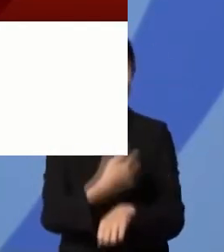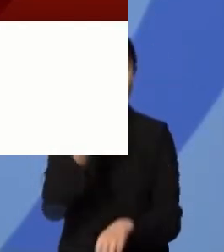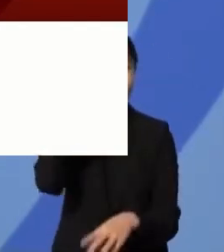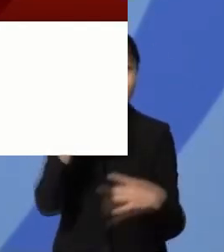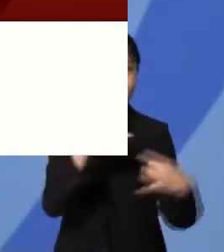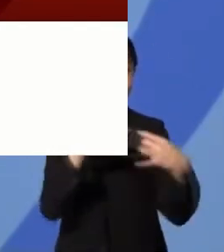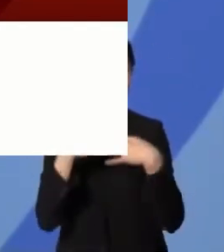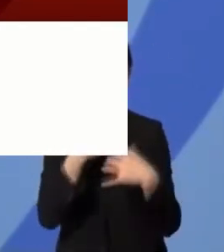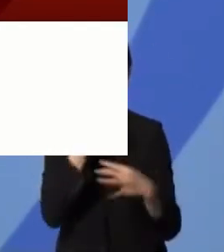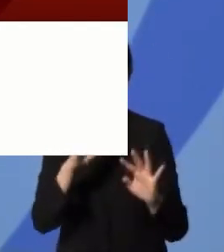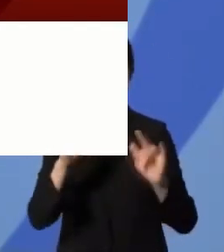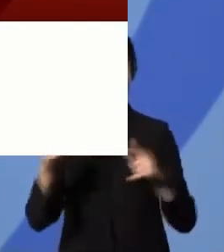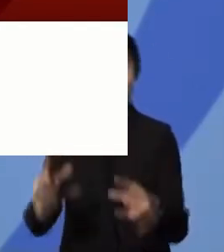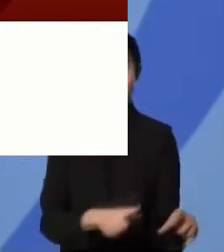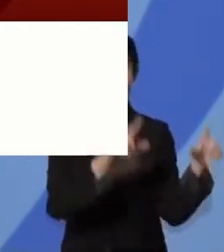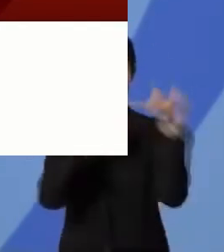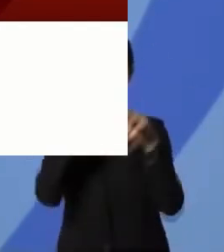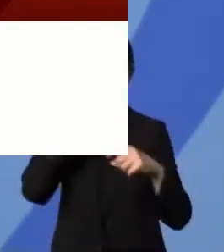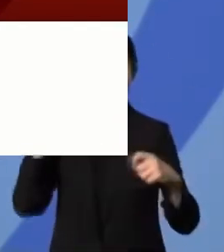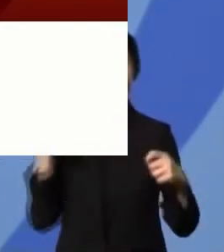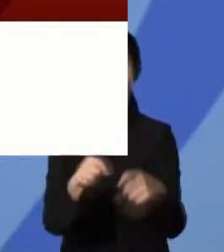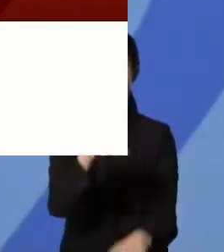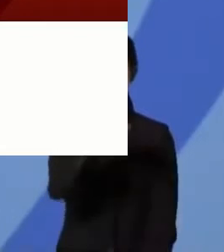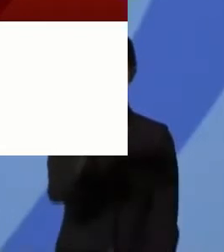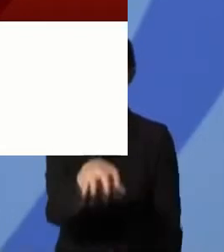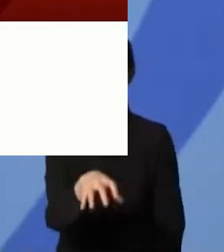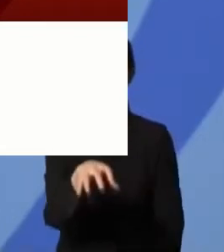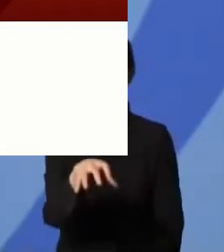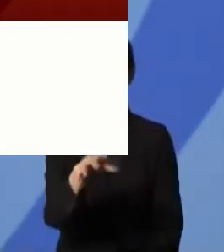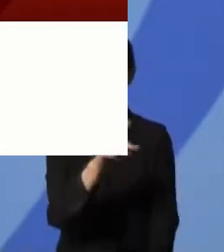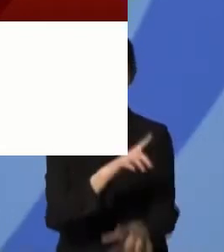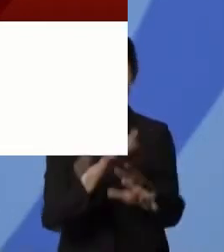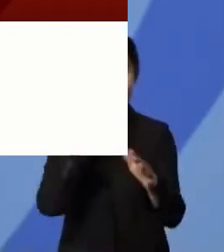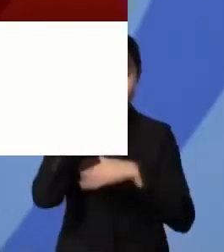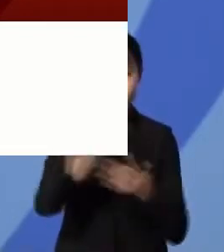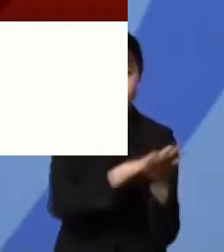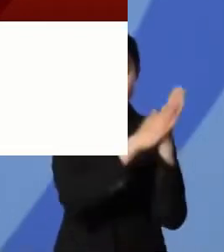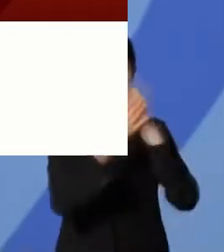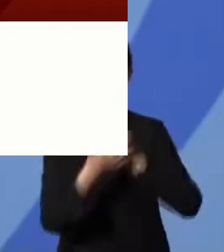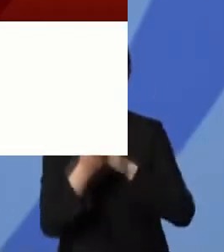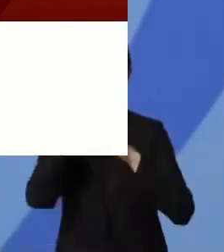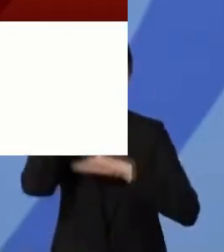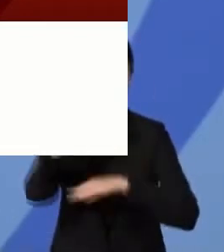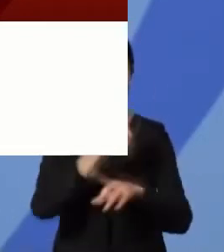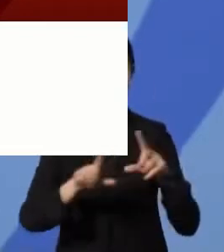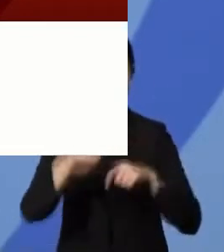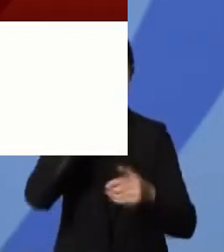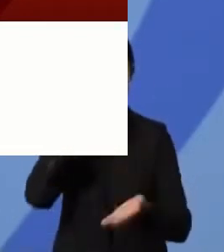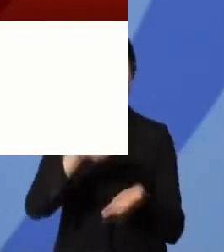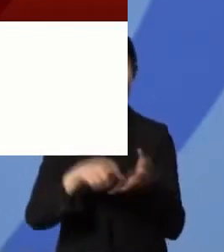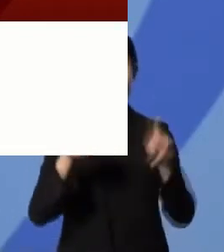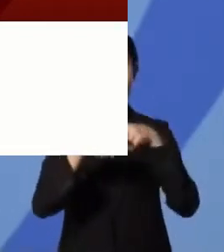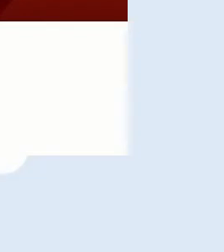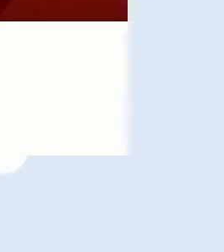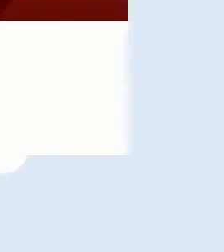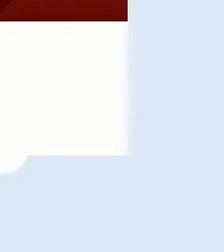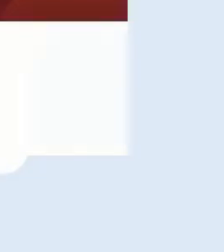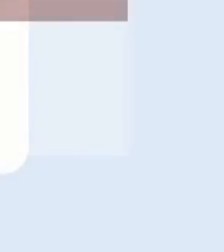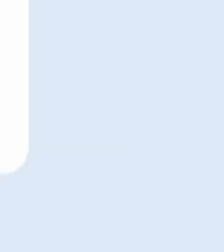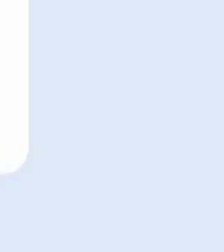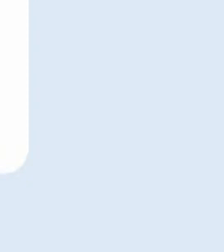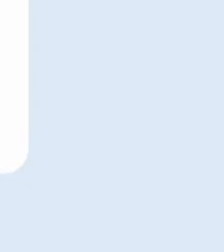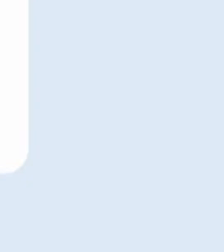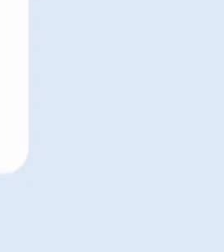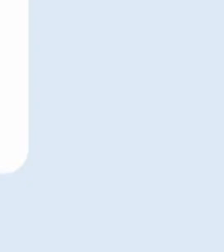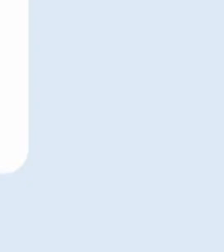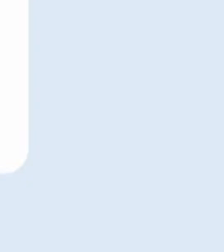삶과 밀접한 부분에서 앞으로 달라진 미래의 변화를 보다 쉽게 이해할 수 있도록 하였습니다 우선